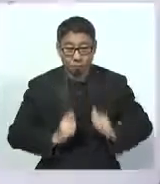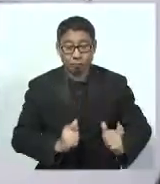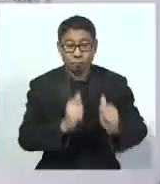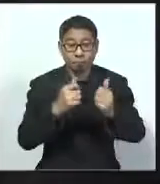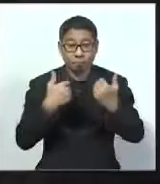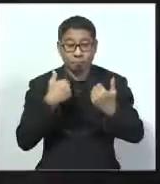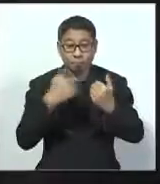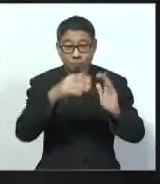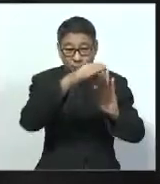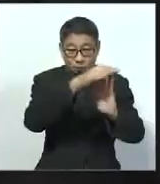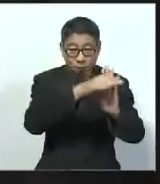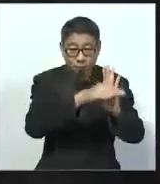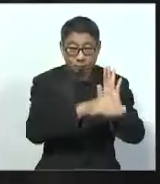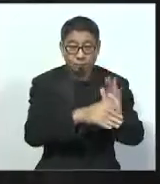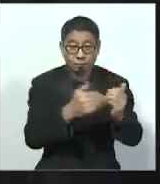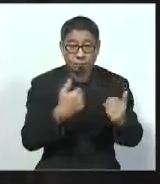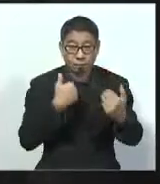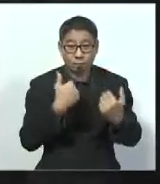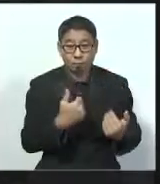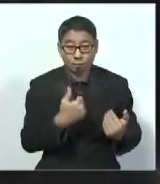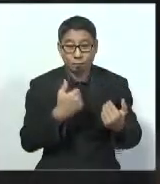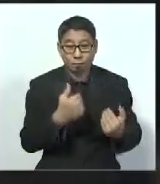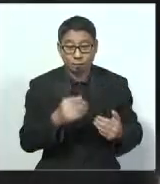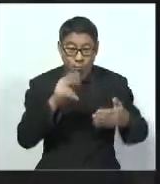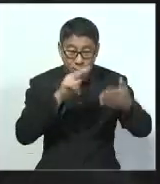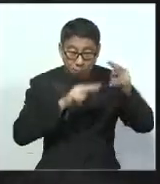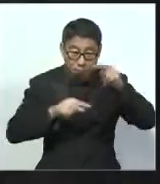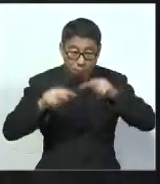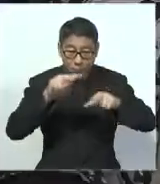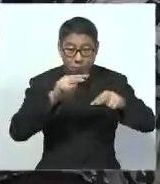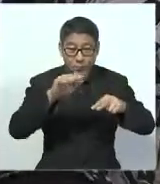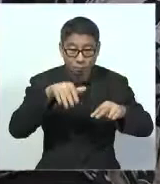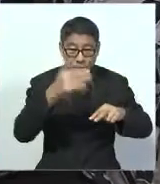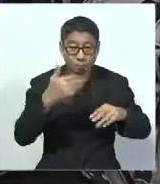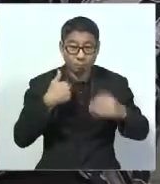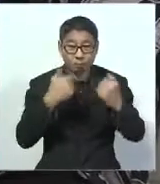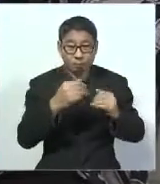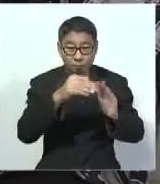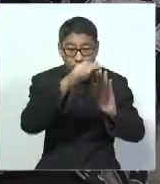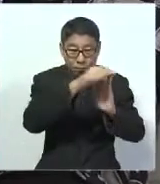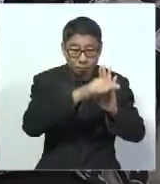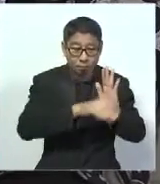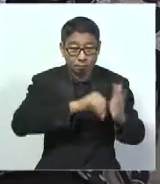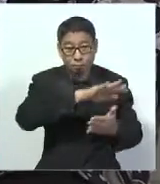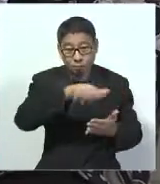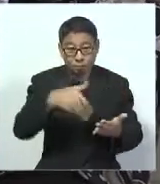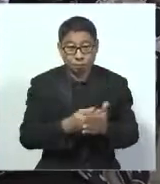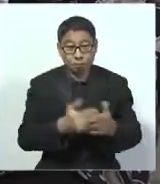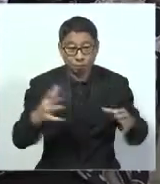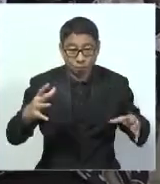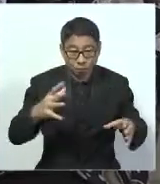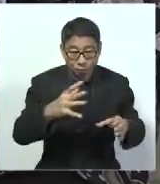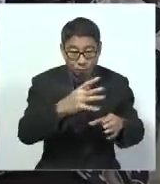เดี๋ยวอันนี้ยังเป็นขั้นตอนอยู่นะครับเพราะว่ายังต้องมีขั้นตอนของการตรวจสอบด้วยเดี๋ยวเขาคงจะไปดูรายละเอียดทั้งหมดนะครับก่อนที่จะ